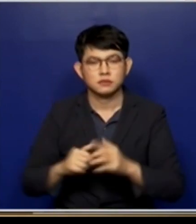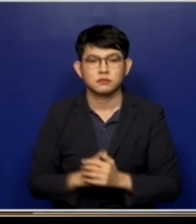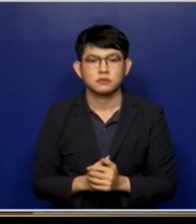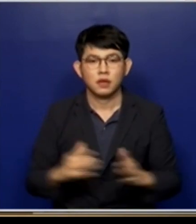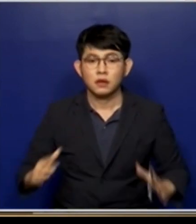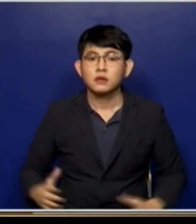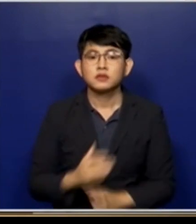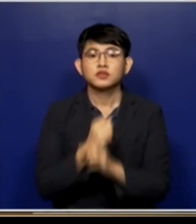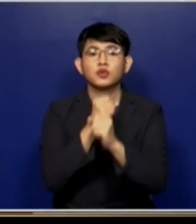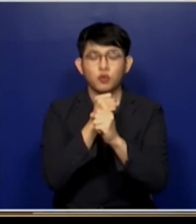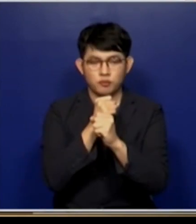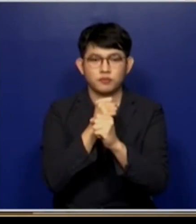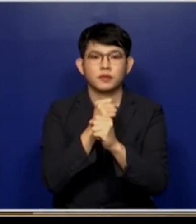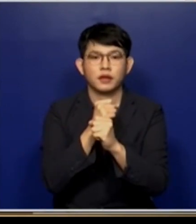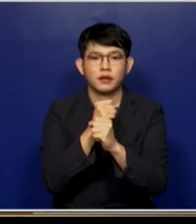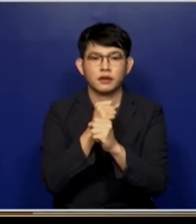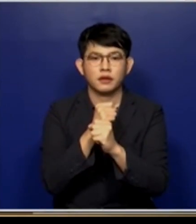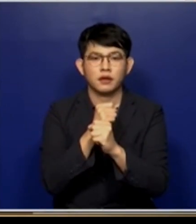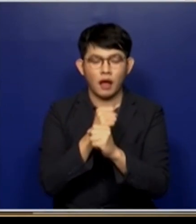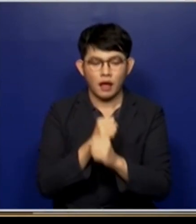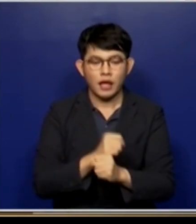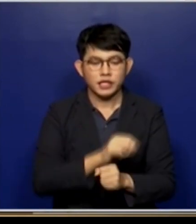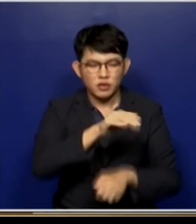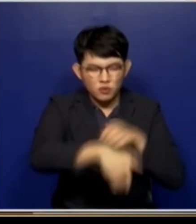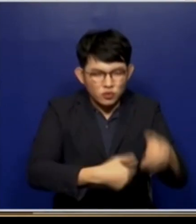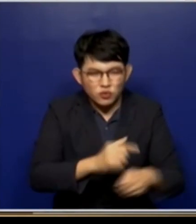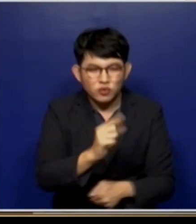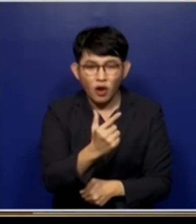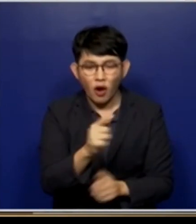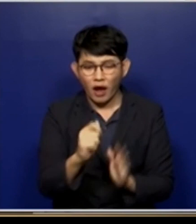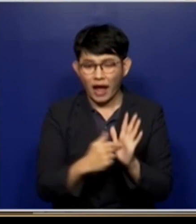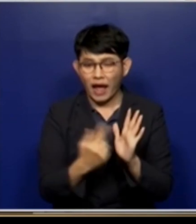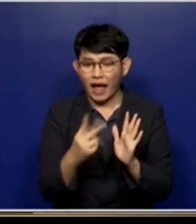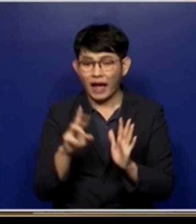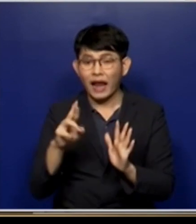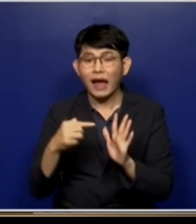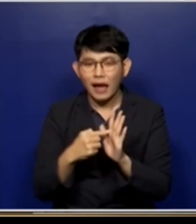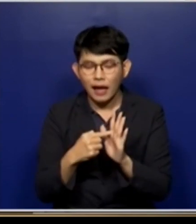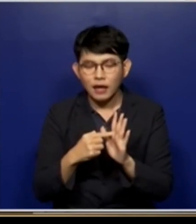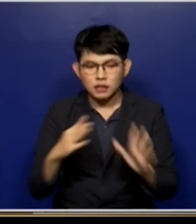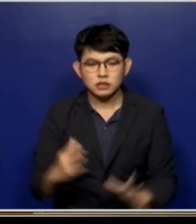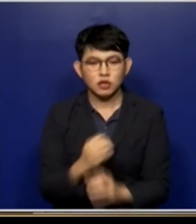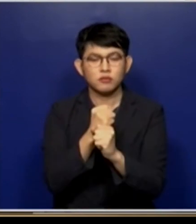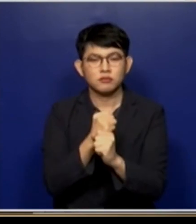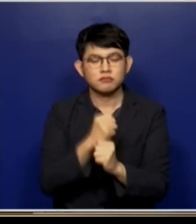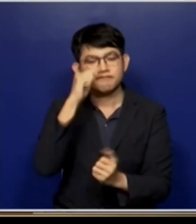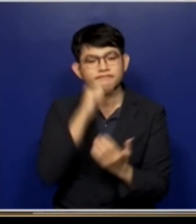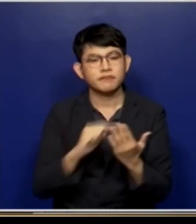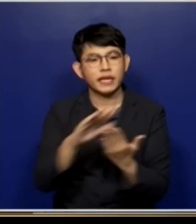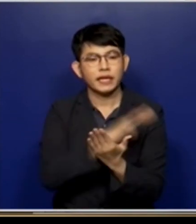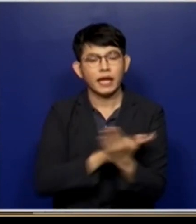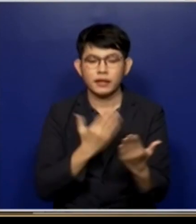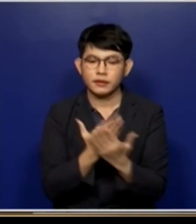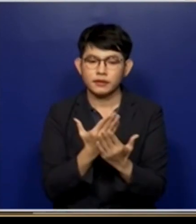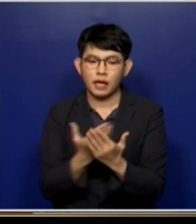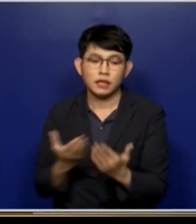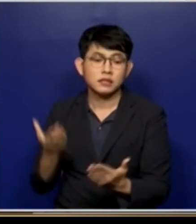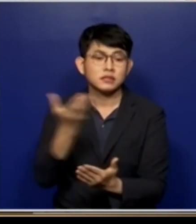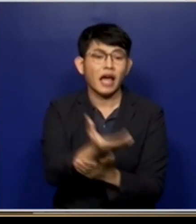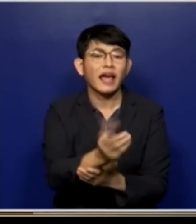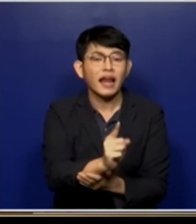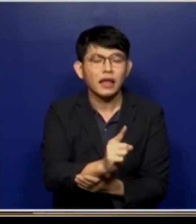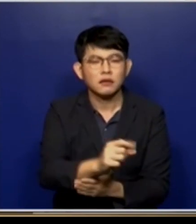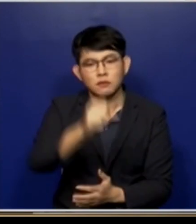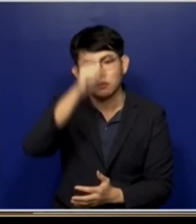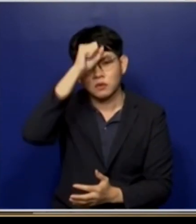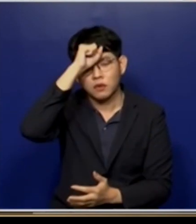สรุปของคดีหมอทองธราก็คือสุดท้ายแล้วอย่างไรประเทศไทยก็ต้องจ่ายค่าโง่ค่ะอย่าง